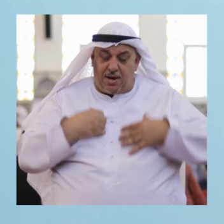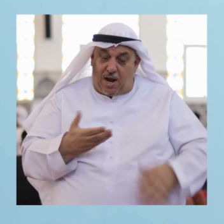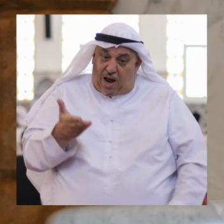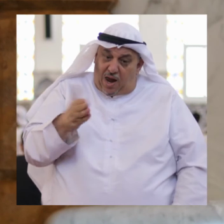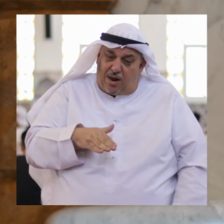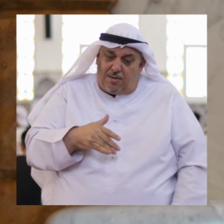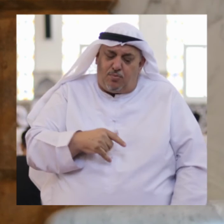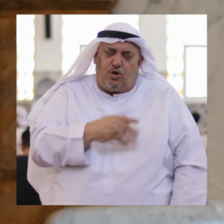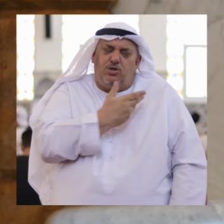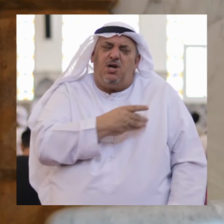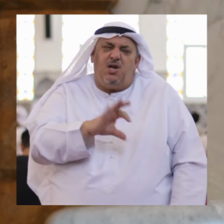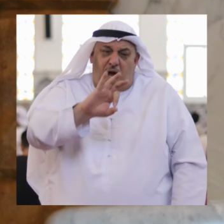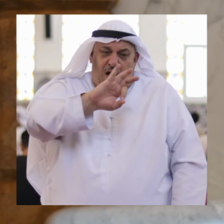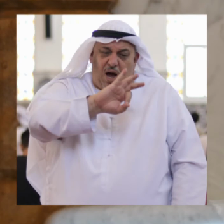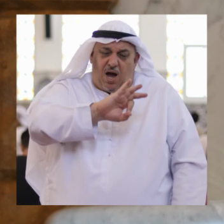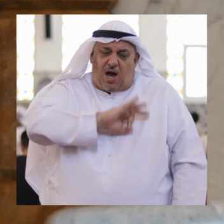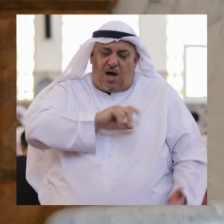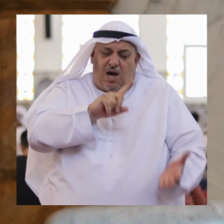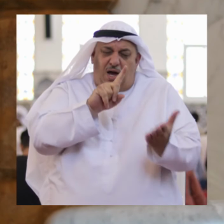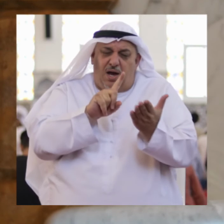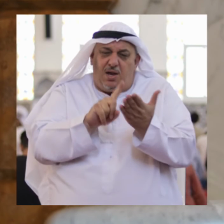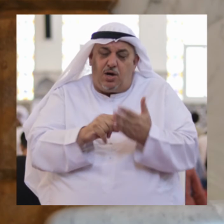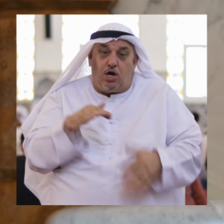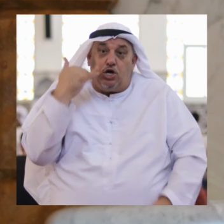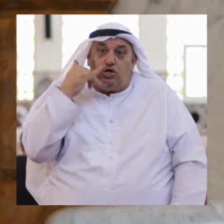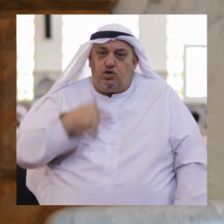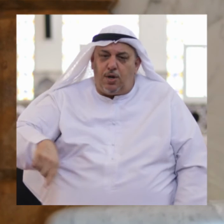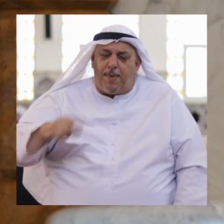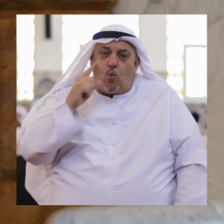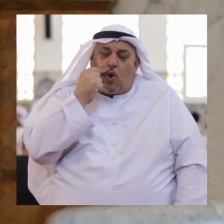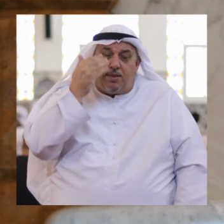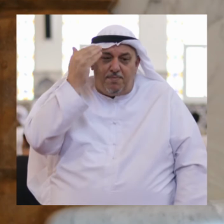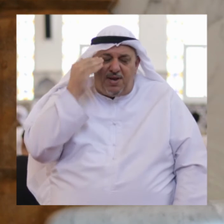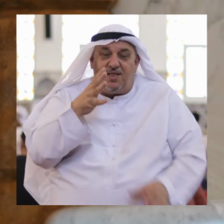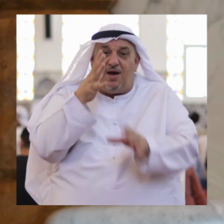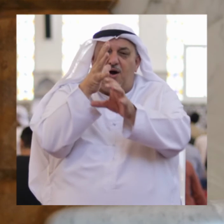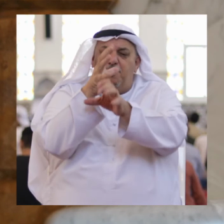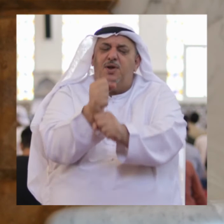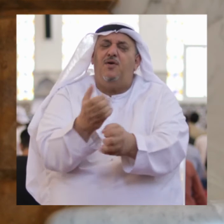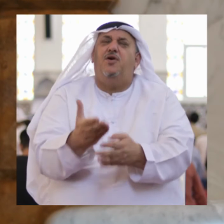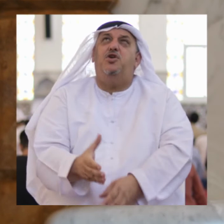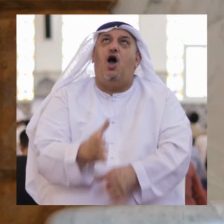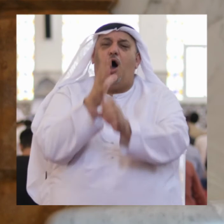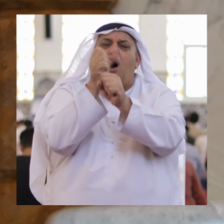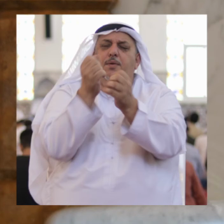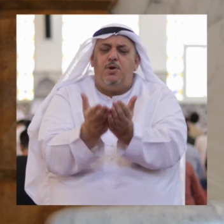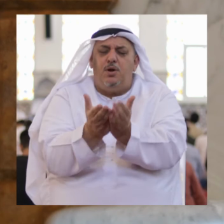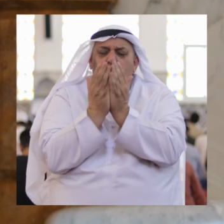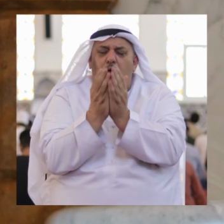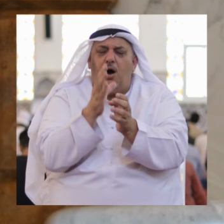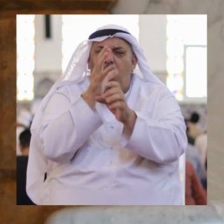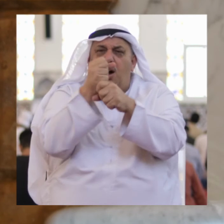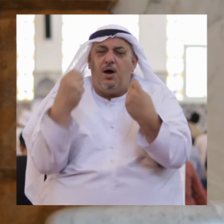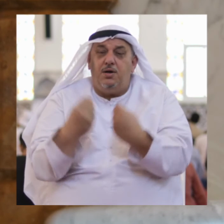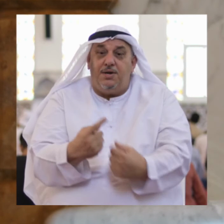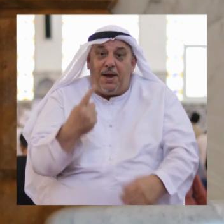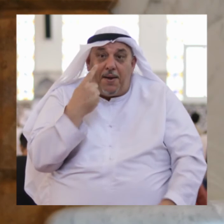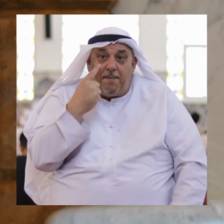والاموات اللهم اهدي اولادنا وشبابها وبنات المسلمين واحفظهم بحفظك واجعلهم قره اعين